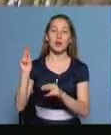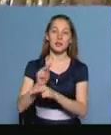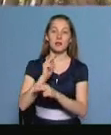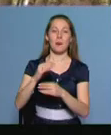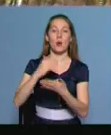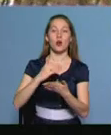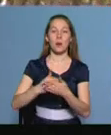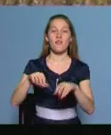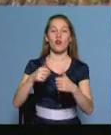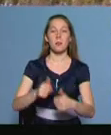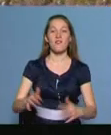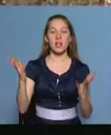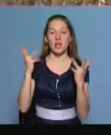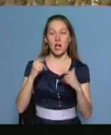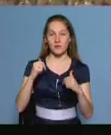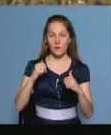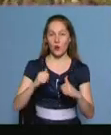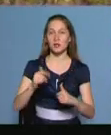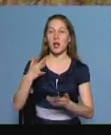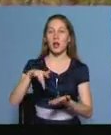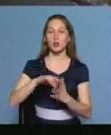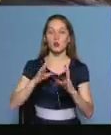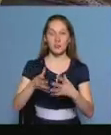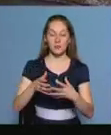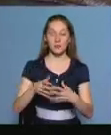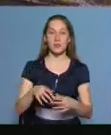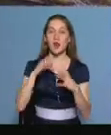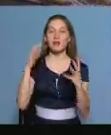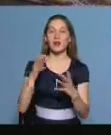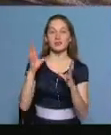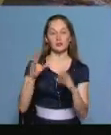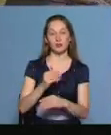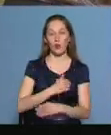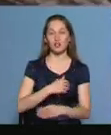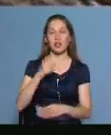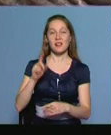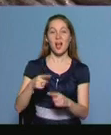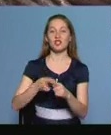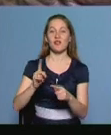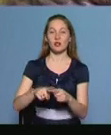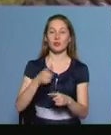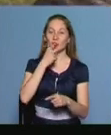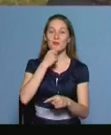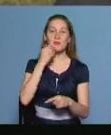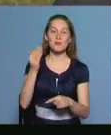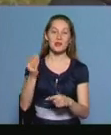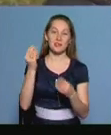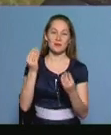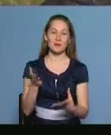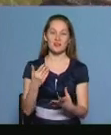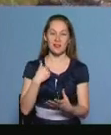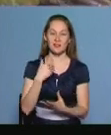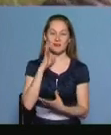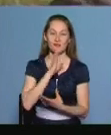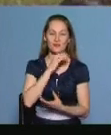программы формирования комфортной городской среды. Сохранить тоже все хочется. Даже вот эта маленькая прелесть, вот я взрослая уже женщина,